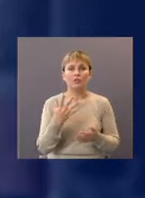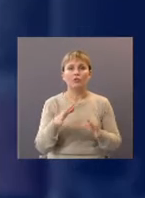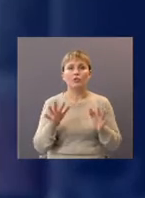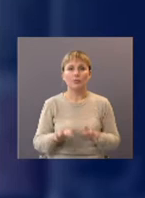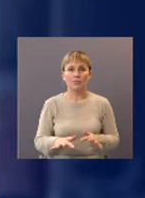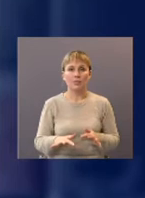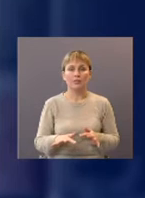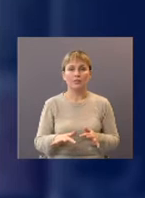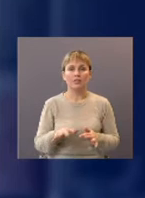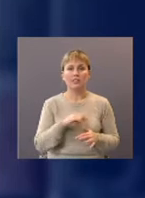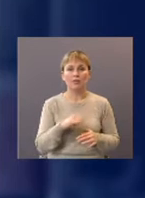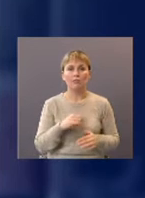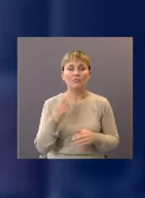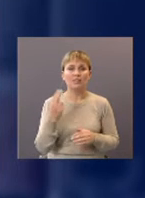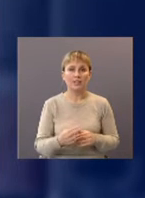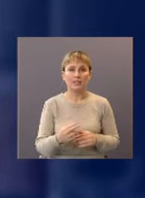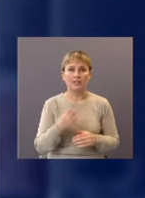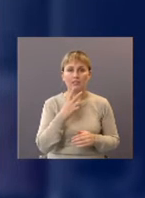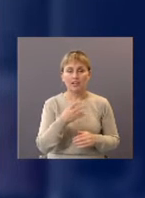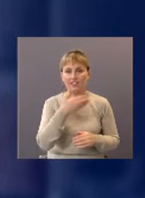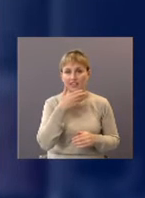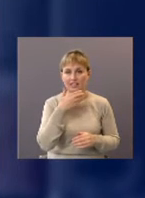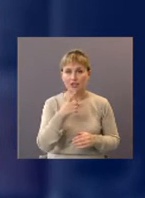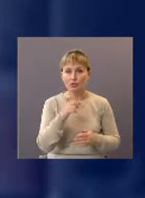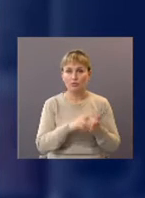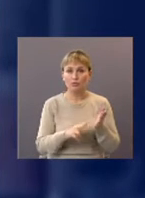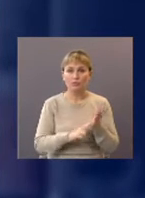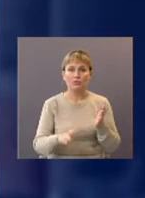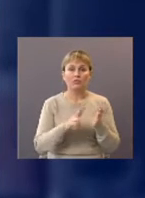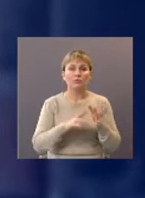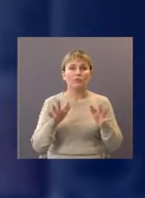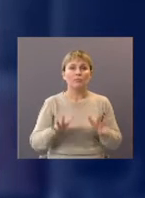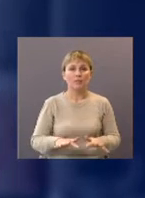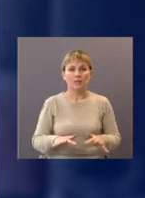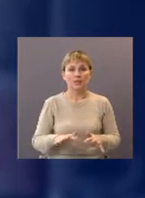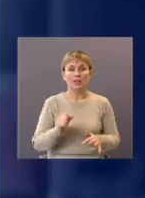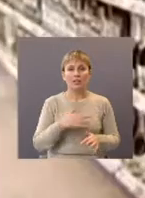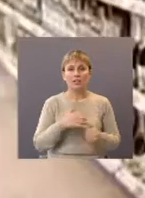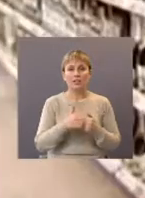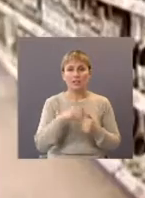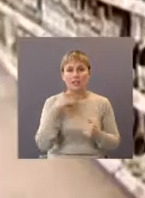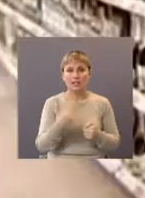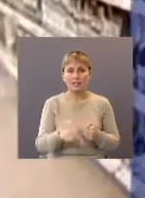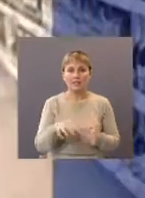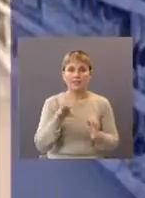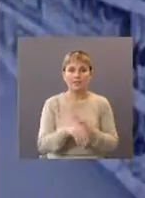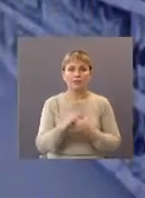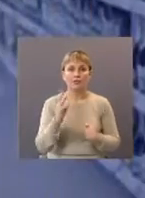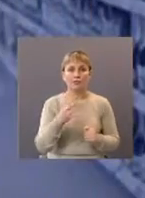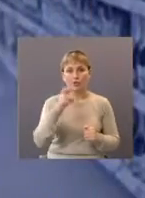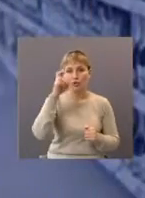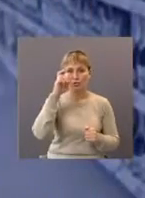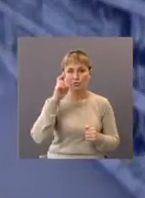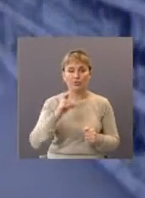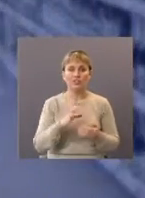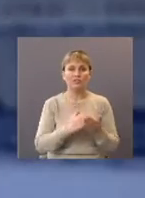место. Кстати, самым трезвым признан Афганистан – 188-я позиция. А наши соседи, россияне, вошли в 4-ку государств